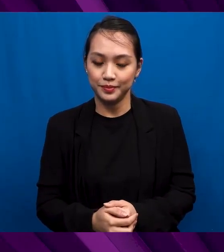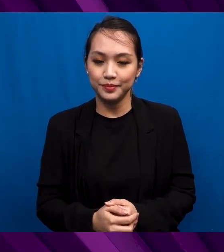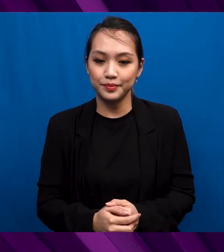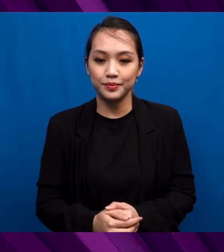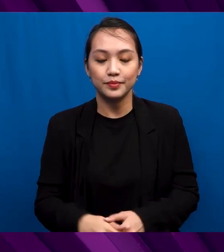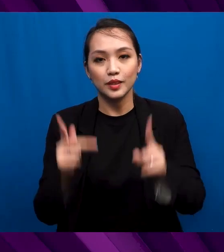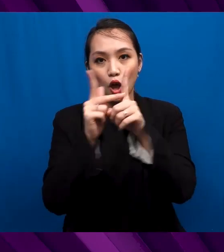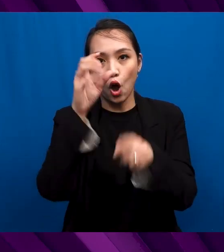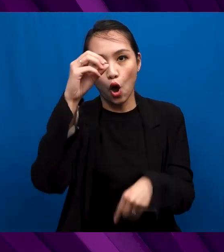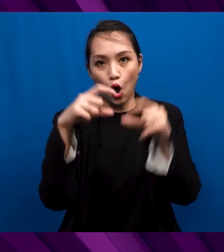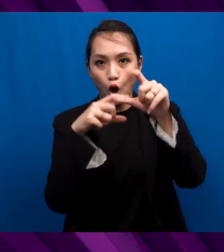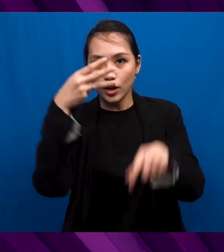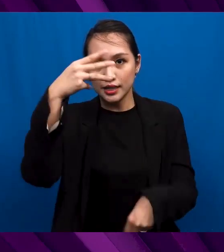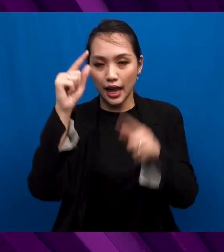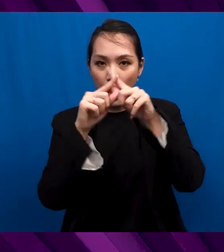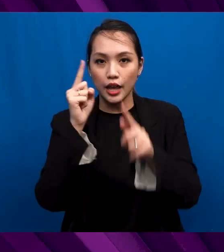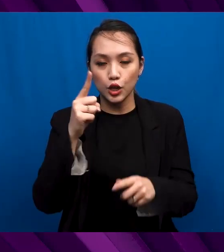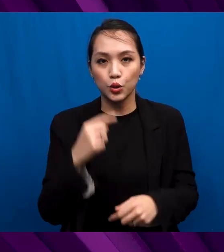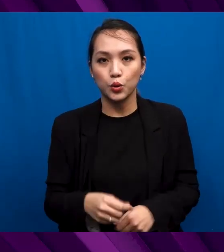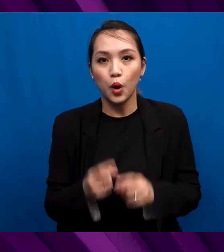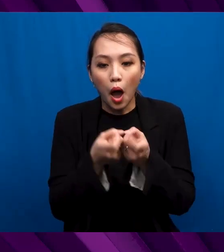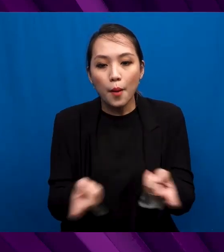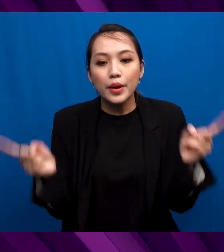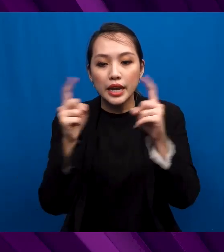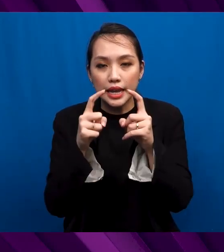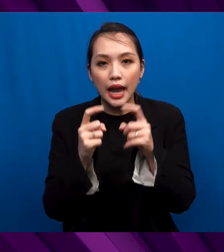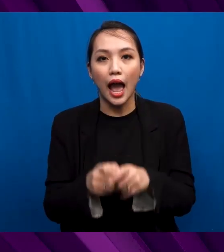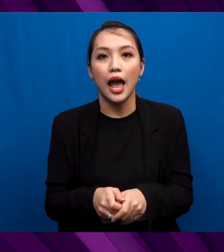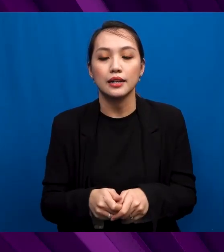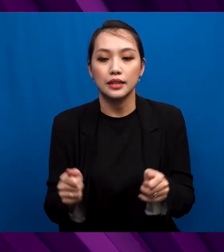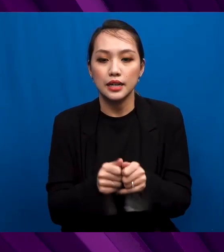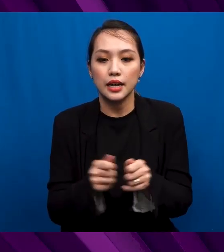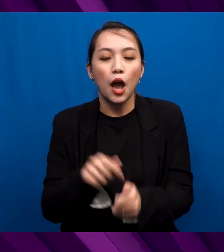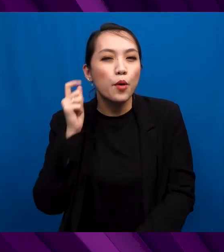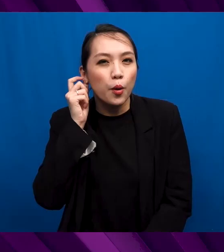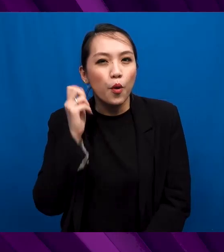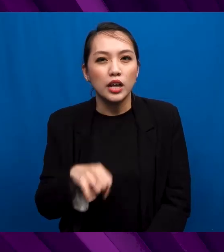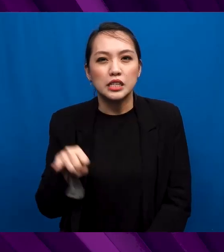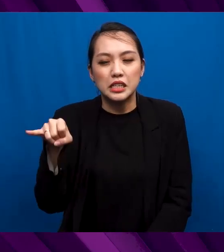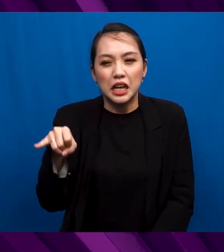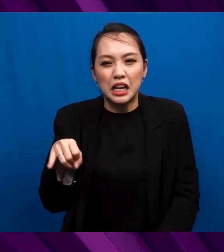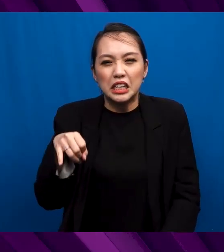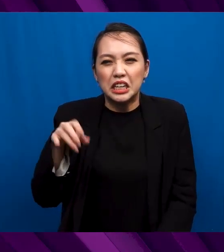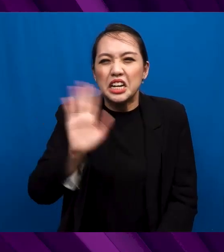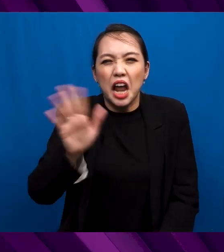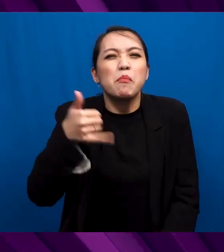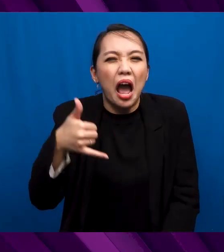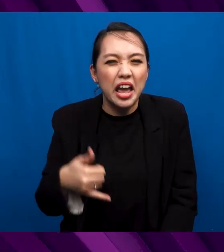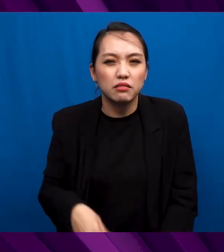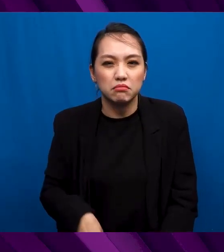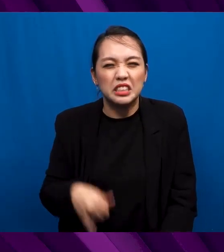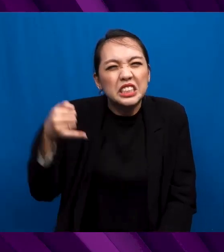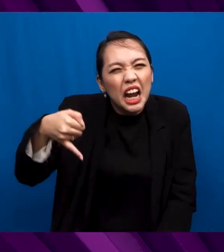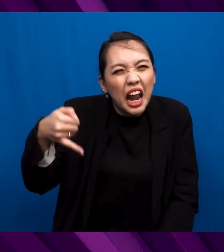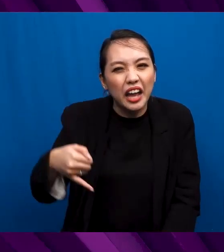Hosea ini kan menikah dengan seseorang yang kelakuannya seperti pelacur, Gomer namanya. Dia itu keturunan Ruben.